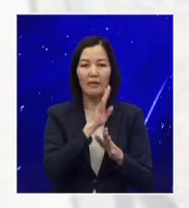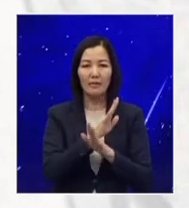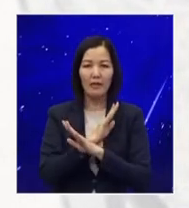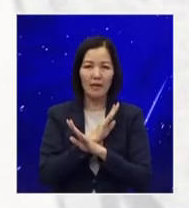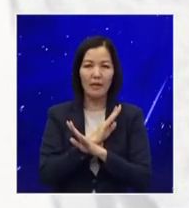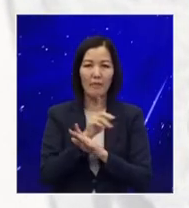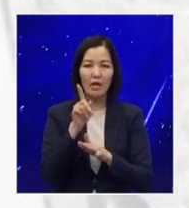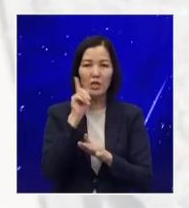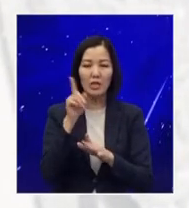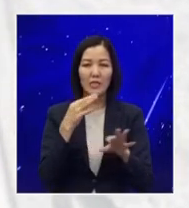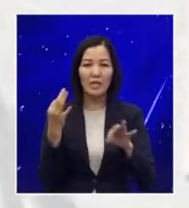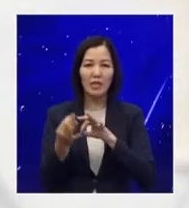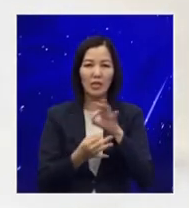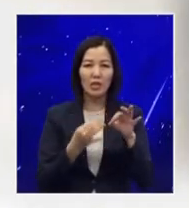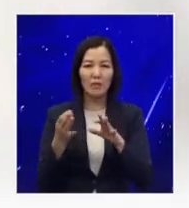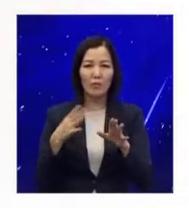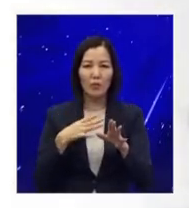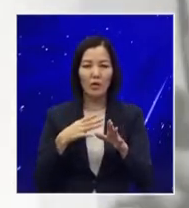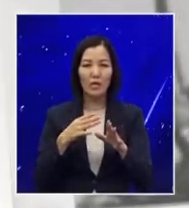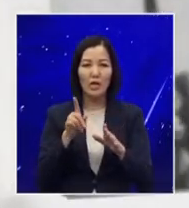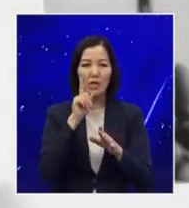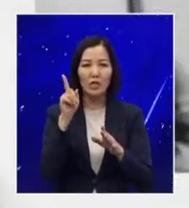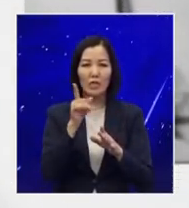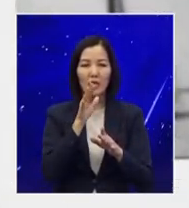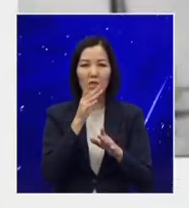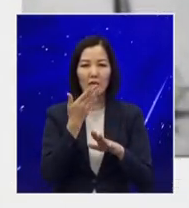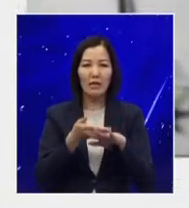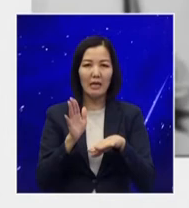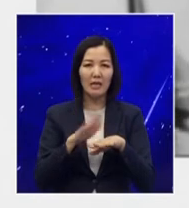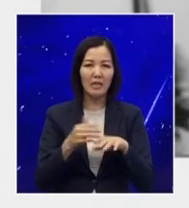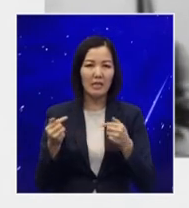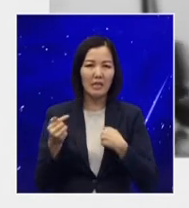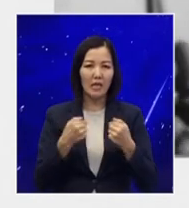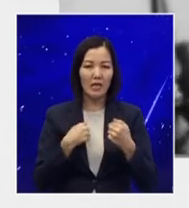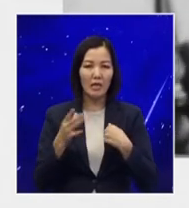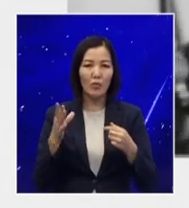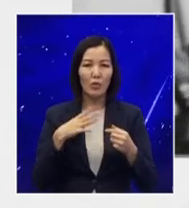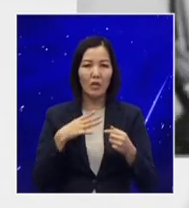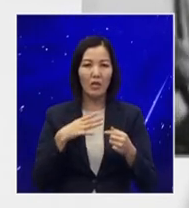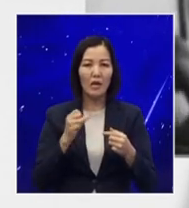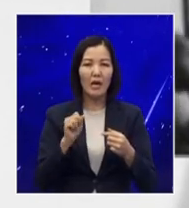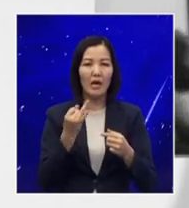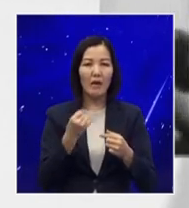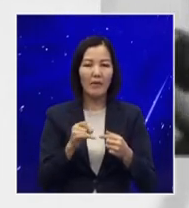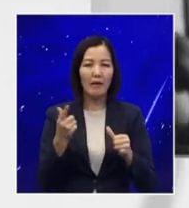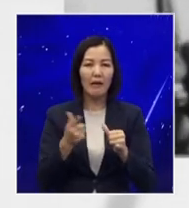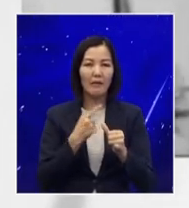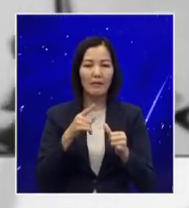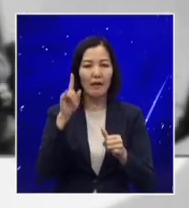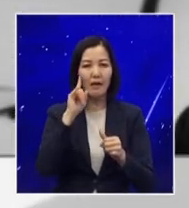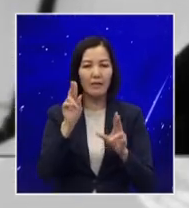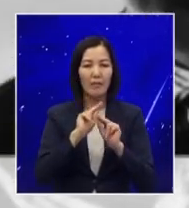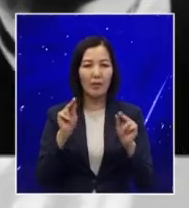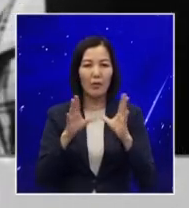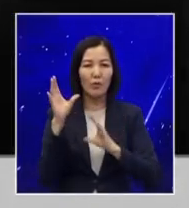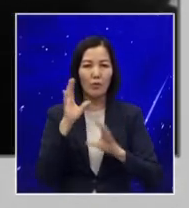анасынан айырылып, жастайынан жетімдік көреді. Жастық шағы қиындықпен өткен. Бердібек Ыдырысұлы Абай атындағы Қазақ педагогикалық